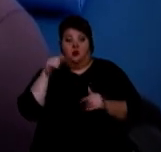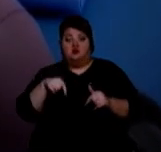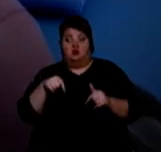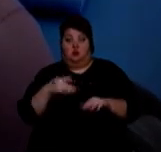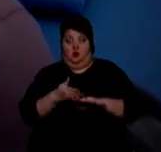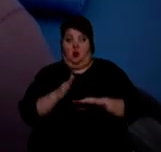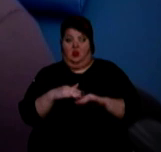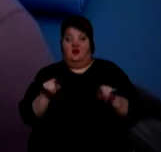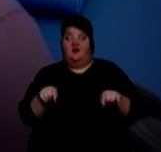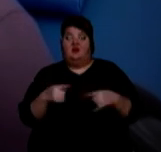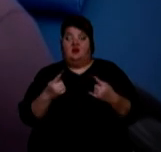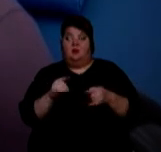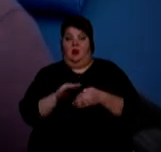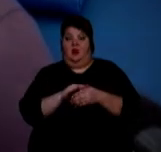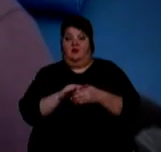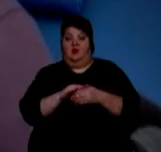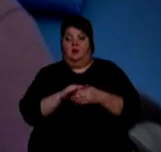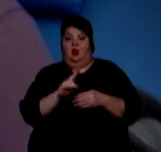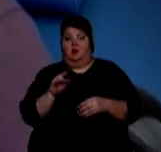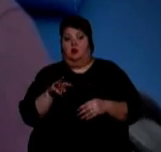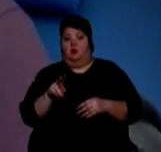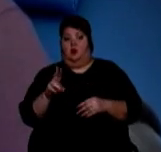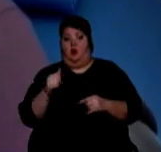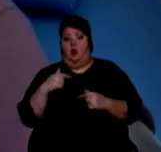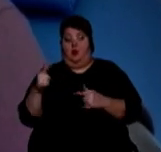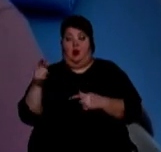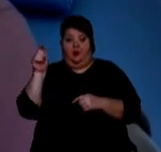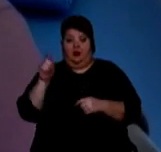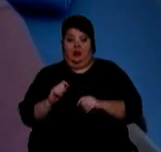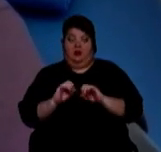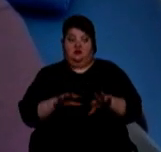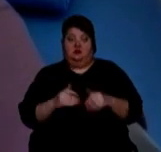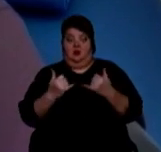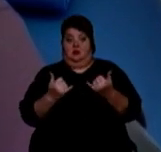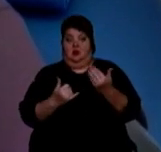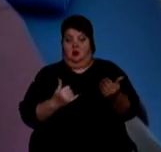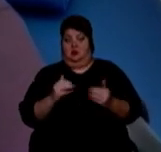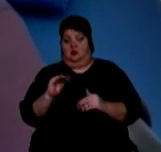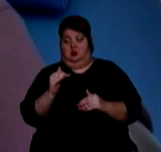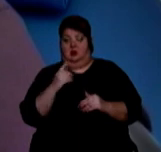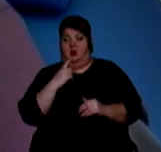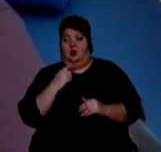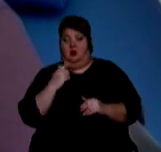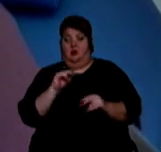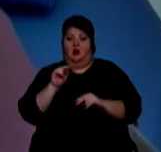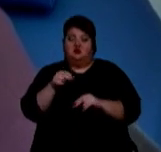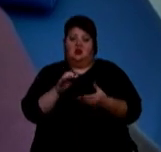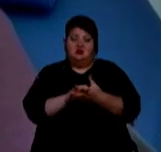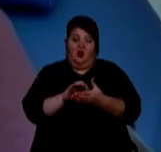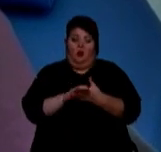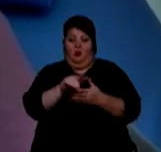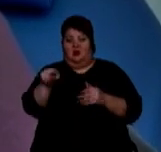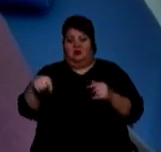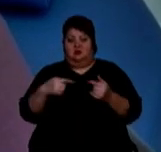є фамілія Тумко там. І ми йому приїхали здати кров. Так як ми через знайомих там